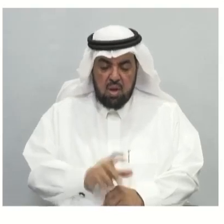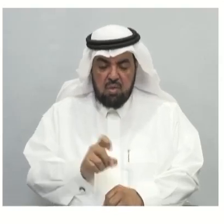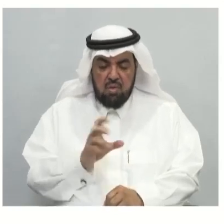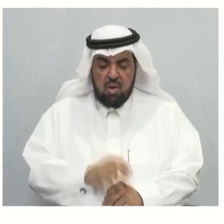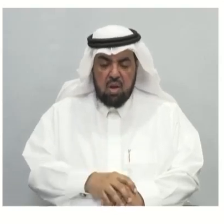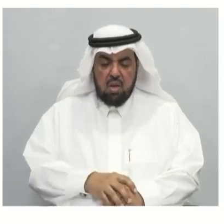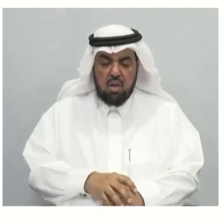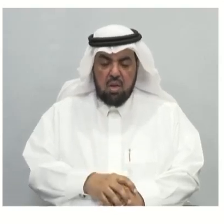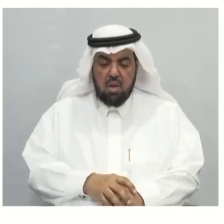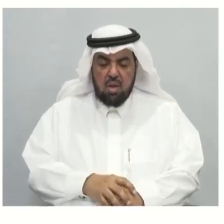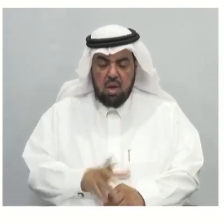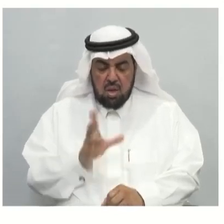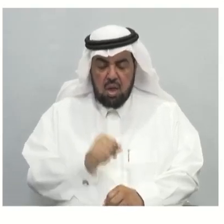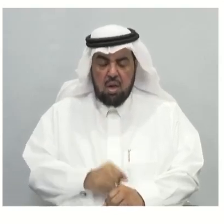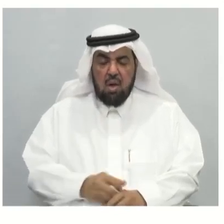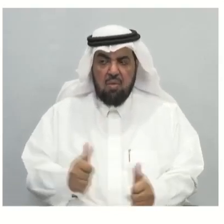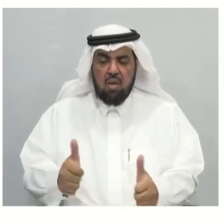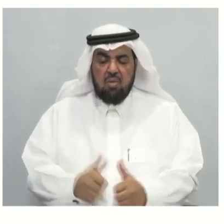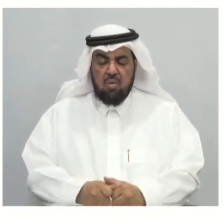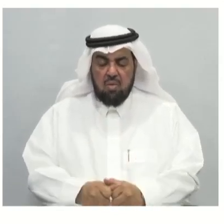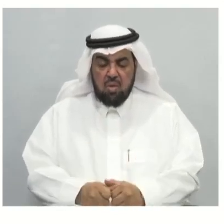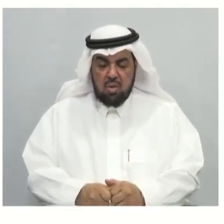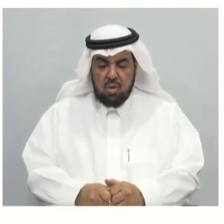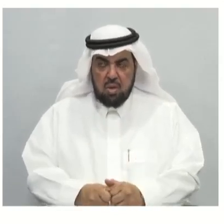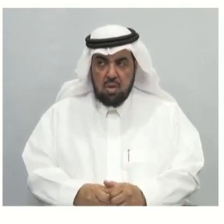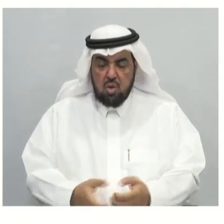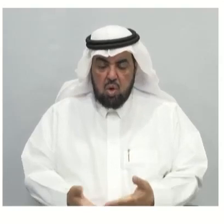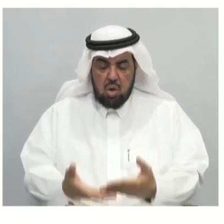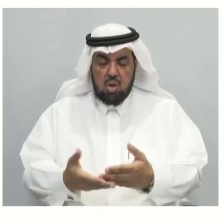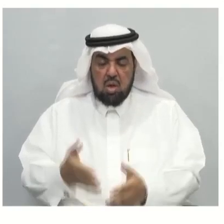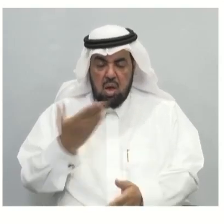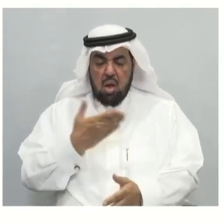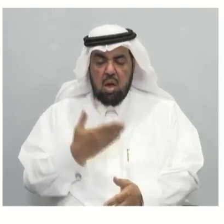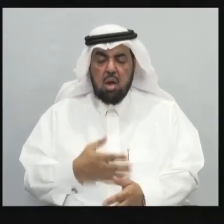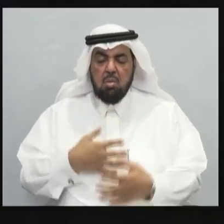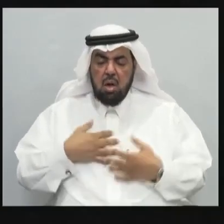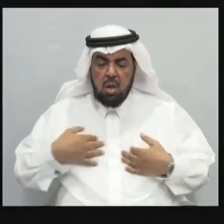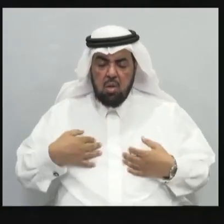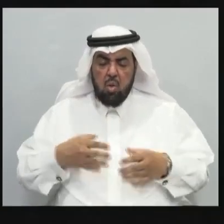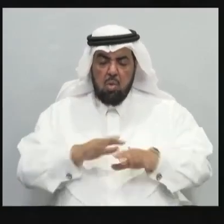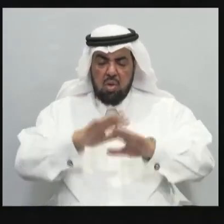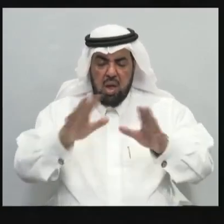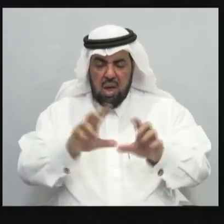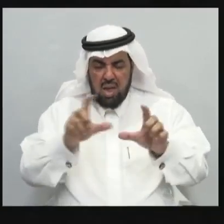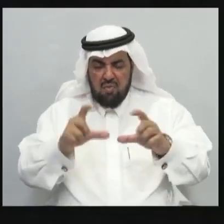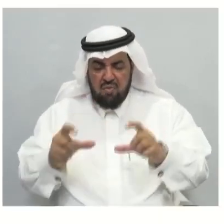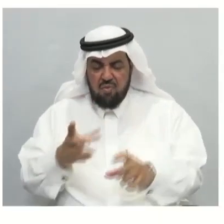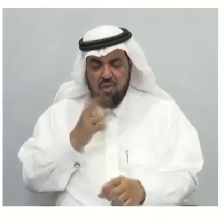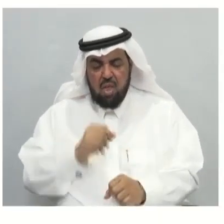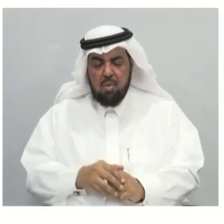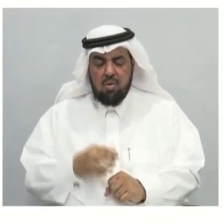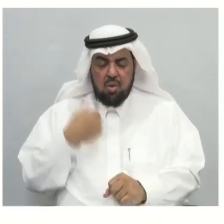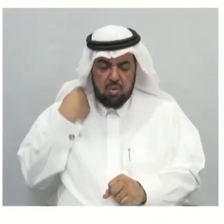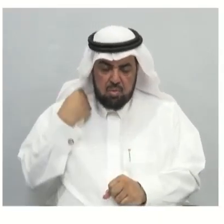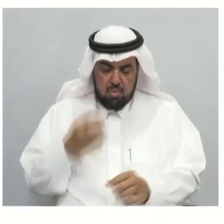فراغ بهذا الشكل هنا فراغ يجب ان تعطي القارئ اريحيه ومساحات فارغه